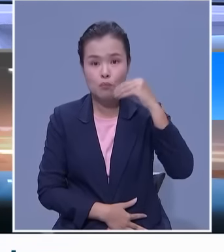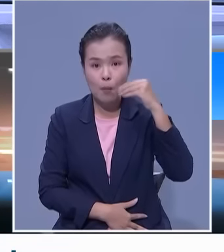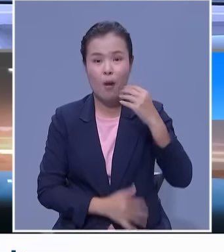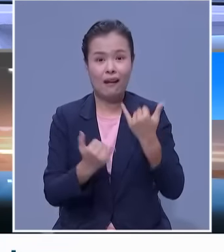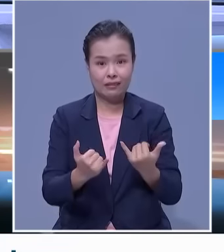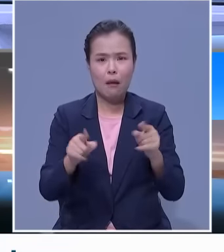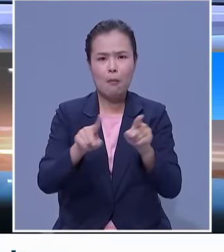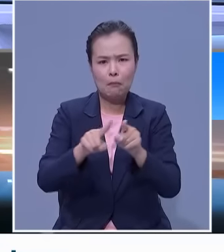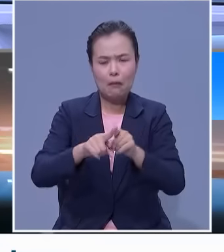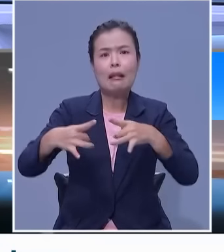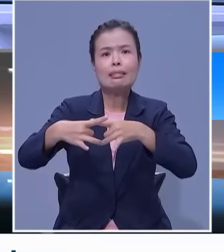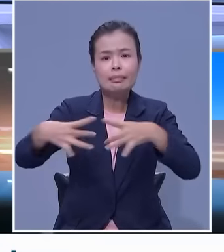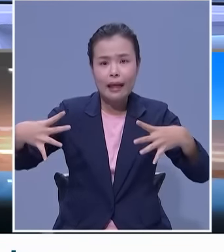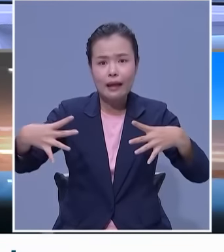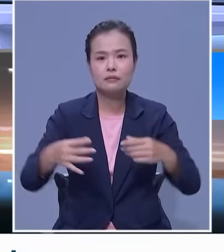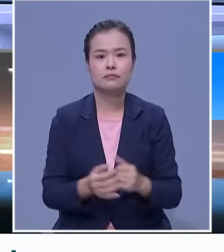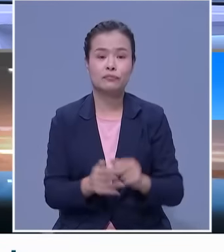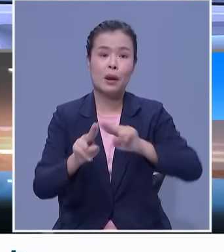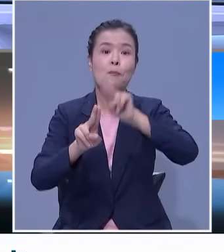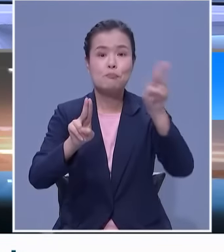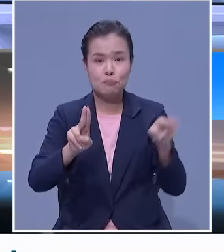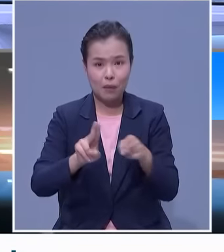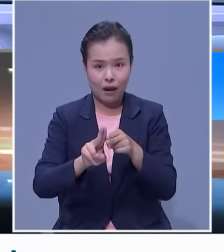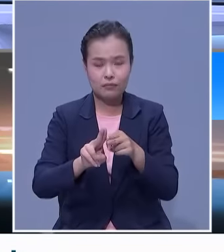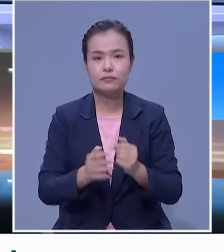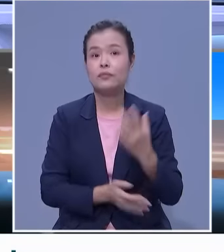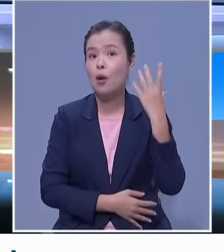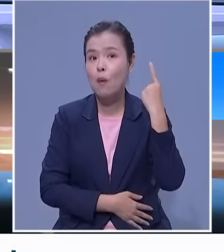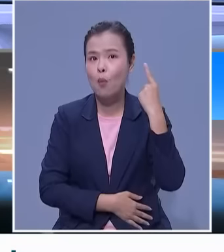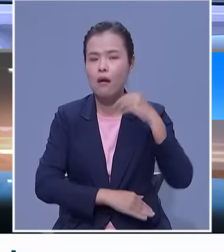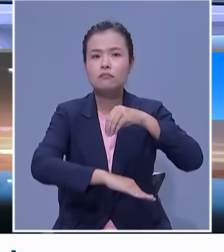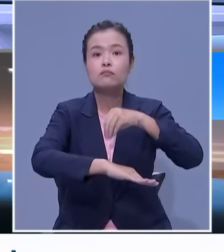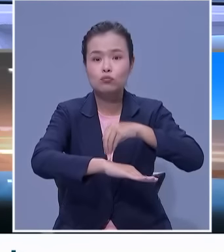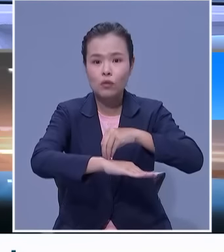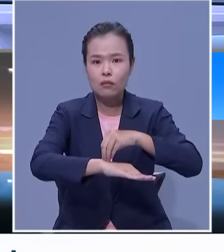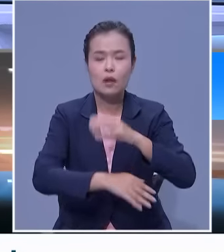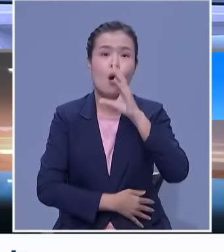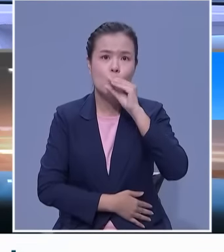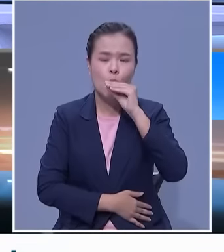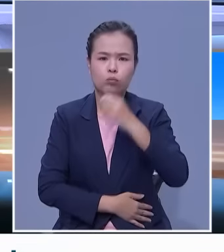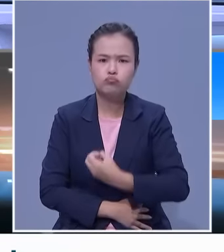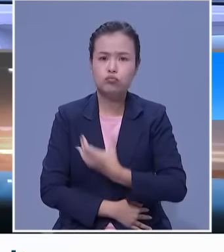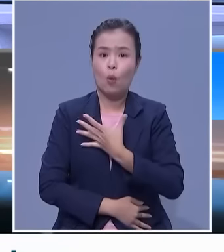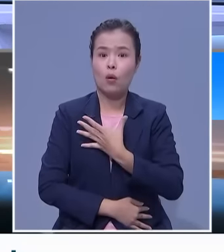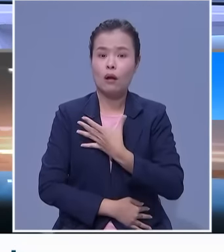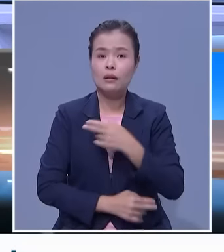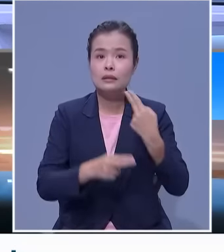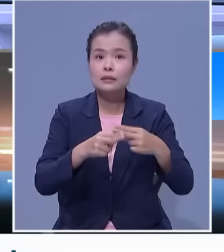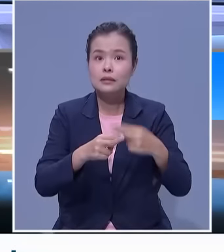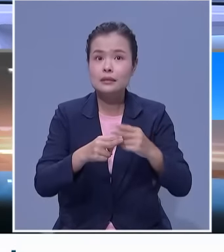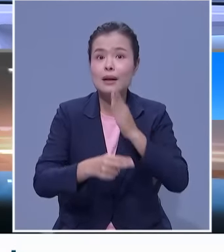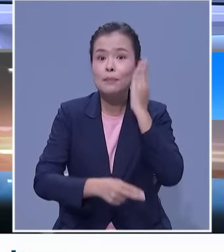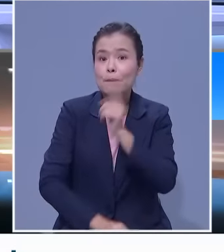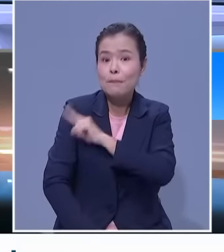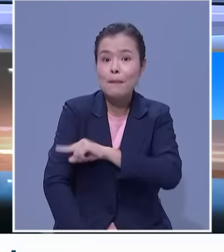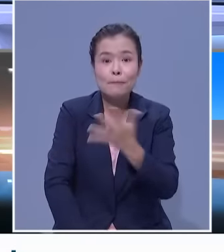ของความขัดแย้งหรือเปล่าพี่อาร์มคือพรรคพลังประชารัฐจริงๆเมื่อวานเนี้ยลุงป้อมออกมาพูดแล้วหลายคนก็ตกใจว่าเอ๊ะไม่มีชื่อผู้กองธรรมนัส